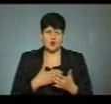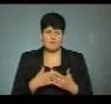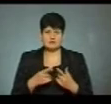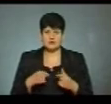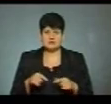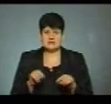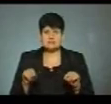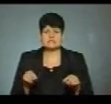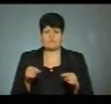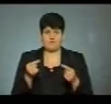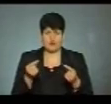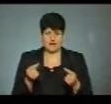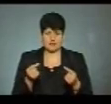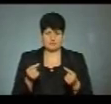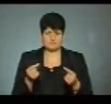організацій створили